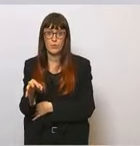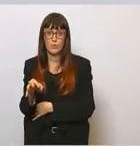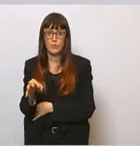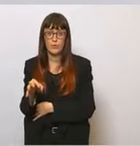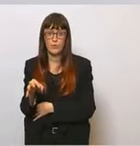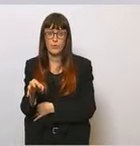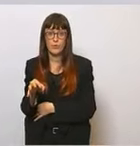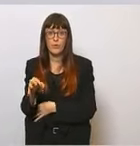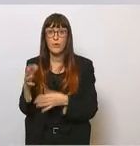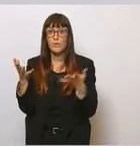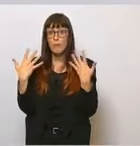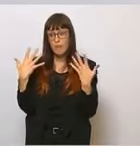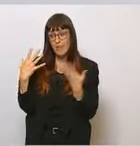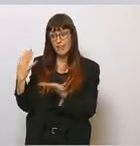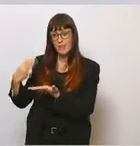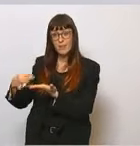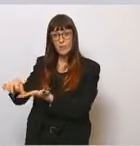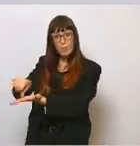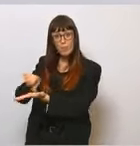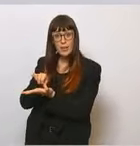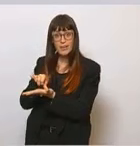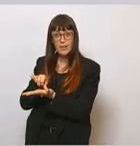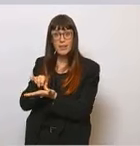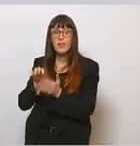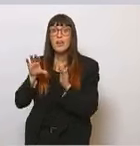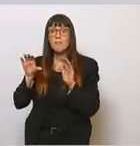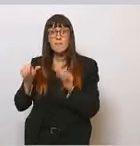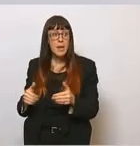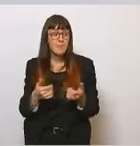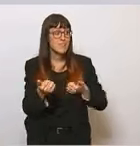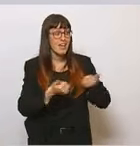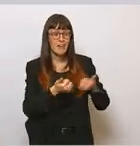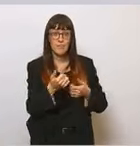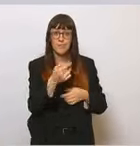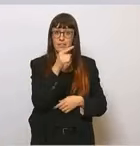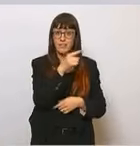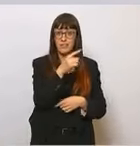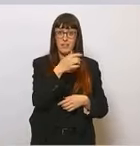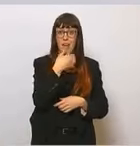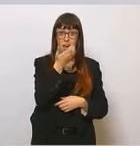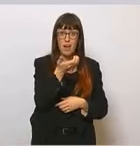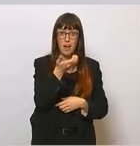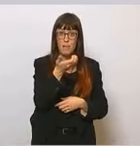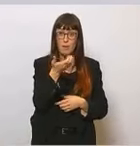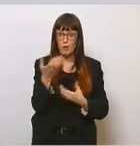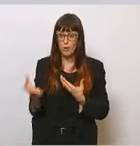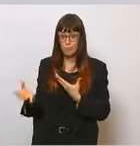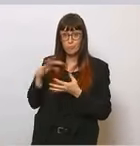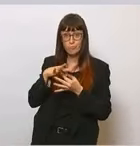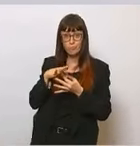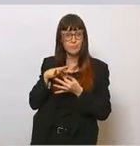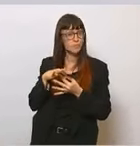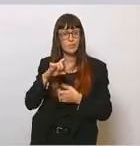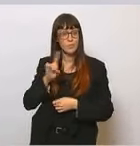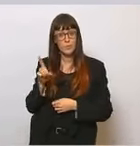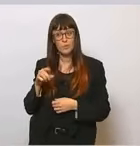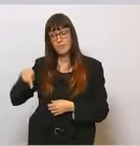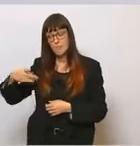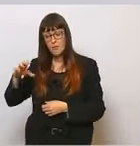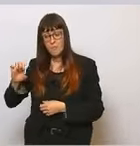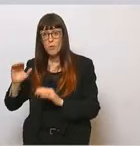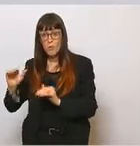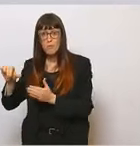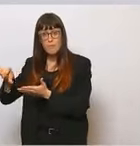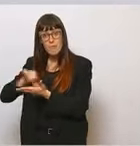les applications, et même sur des applications qui n'utilisent pas leurs services. Et donc, ils demandent à ces PME, finalement, de continuer à payer